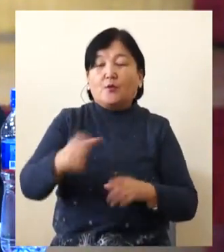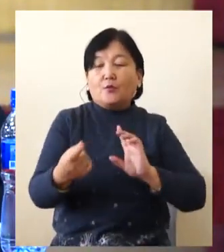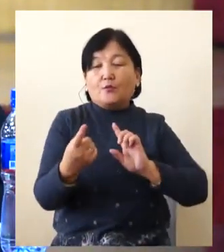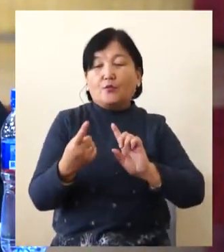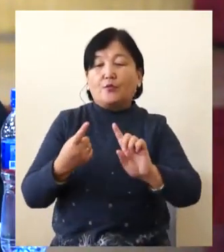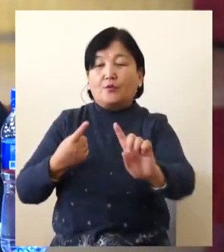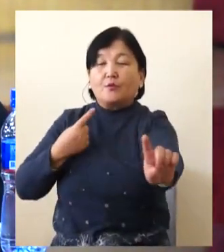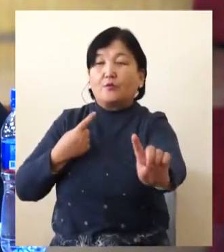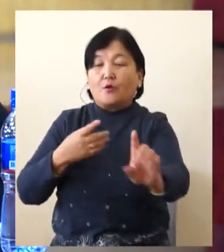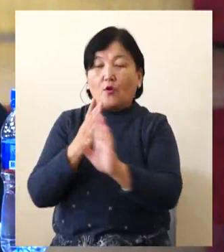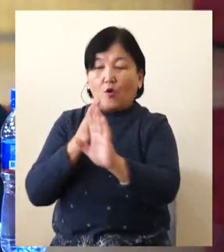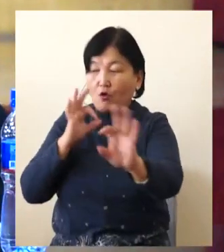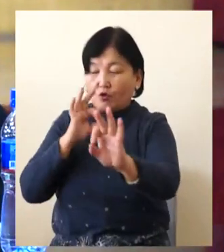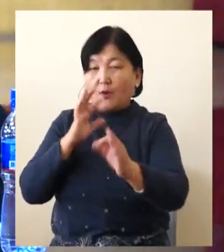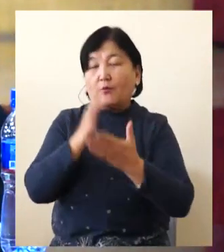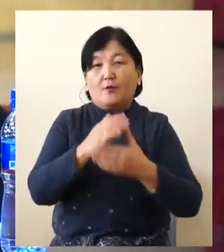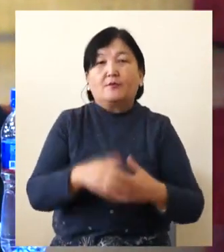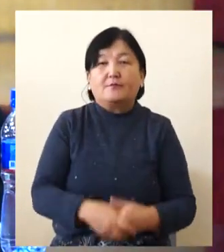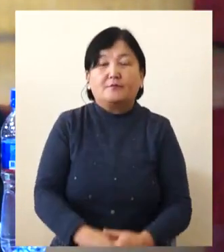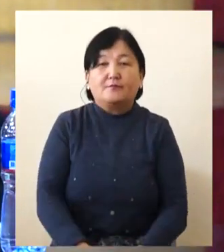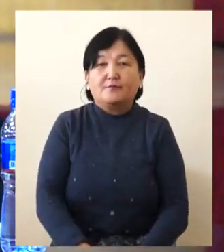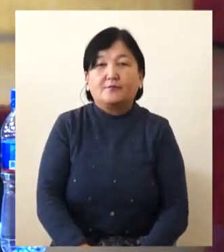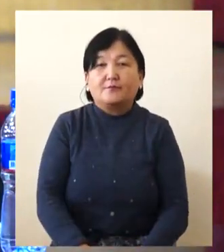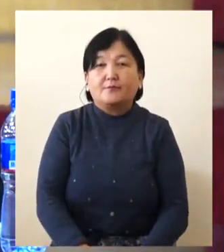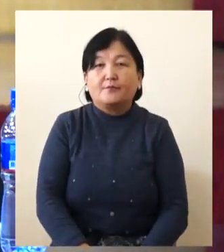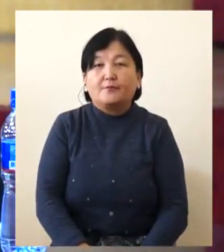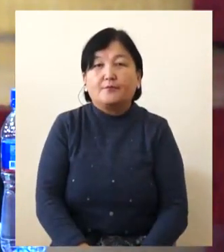нь гарахтай ингээд ямар ч ооч хэрэггүй байгаа.